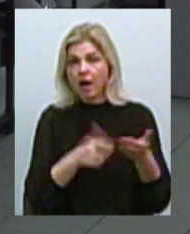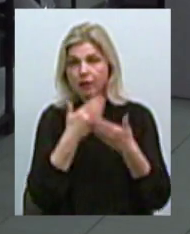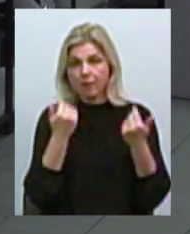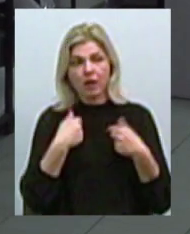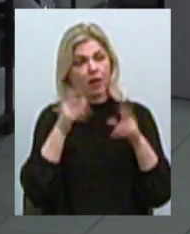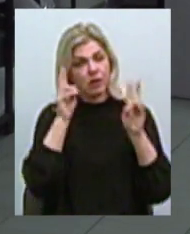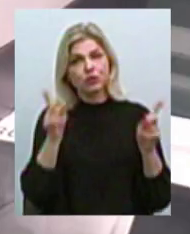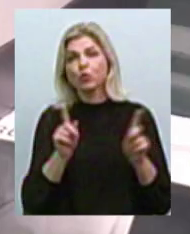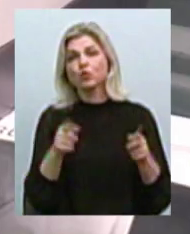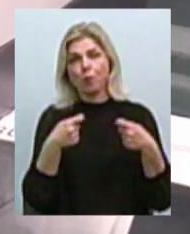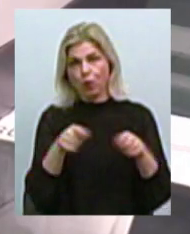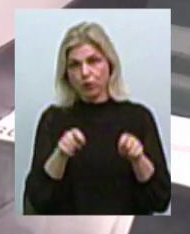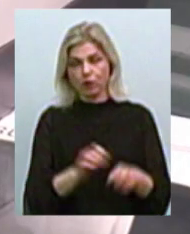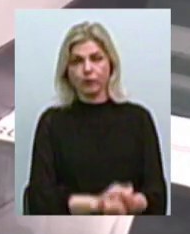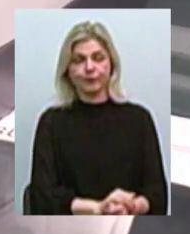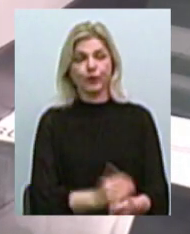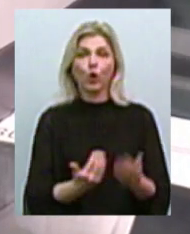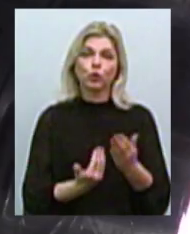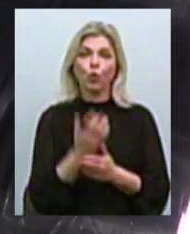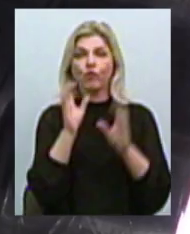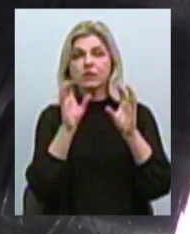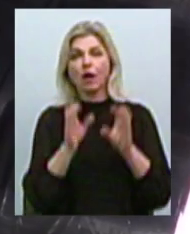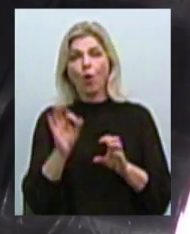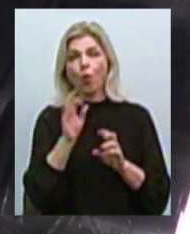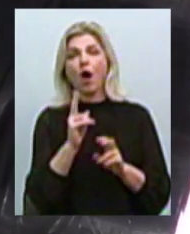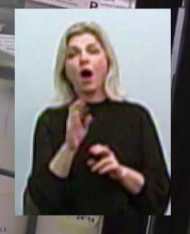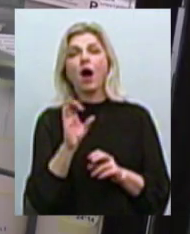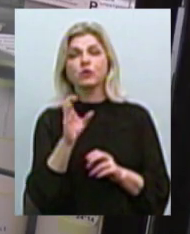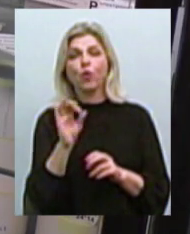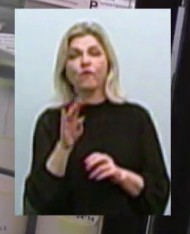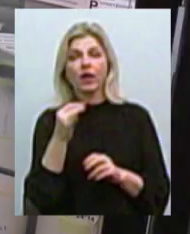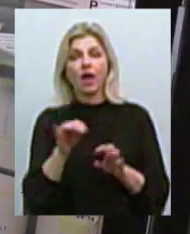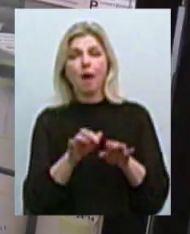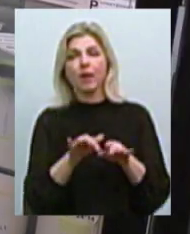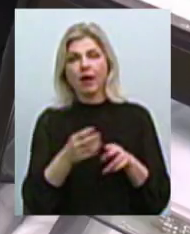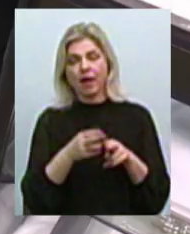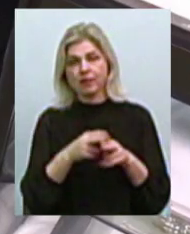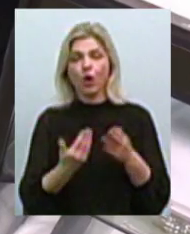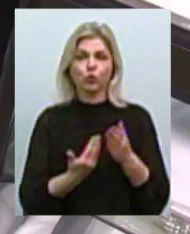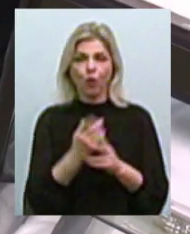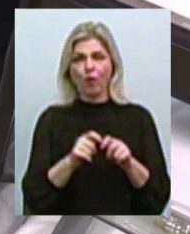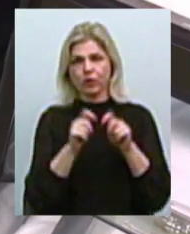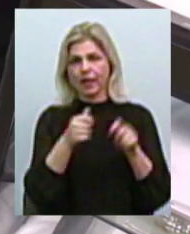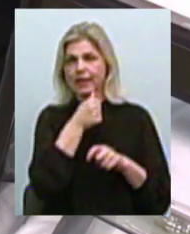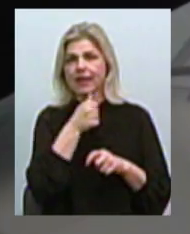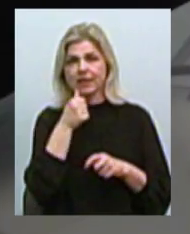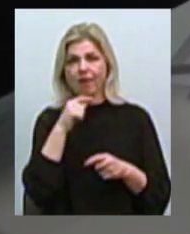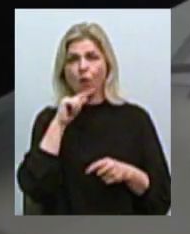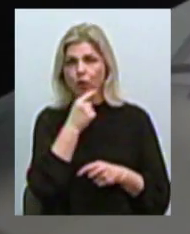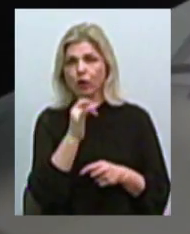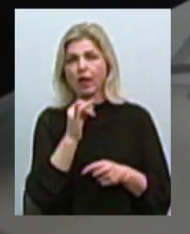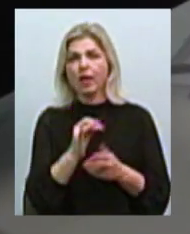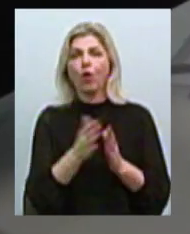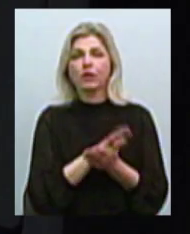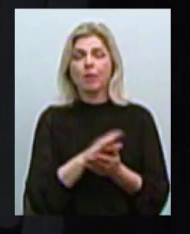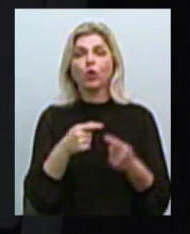продано. Нові закони про касові апарати – це мотиваційні заходи для детінізації економіки, а також відбілювання товарів, які